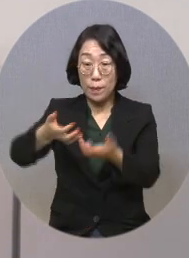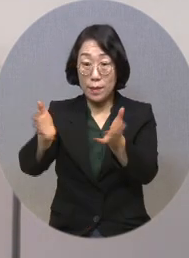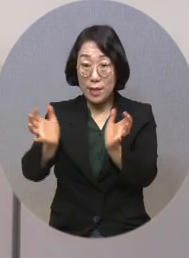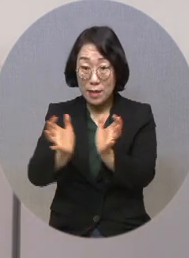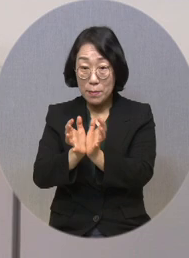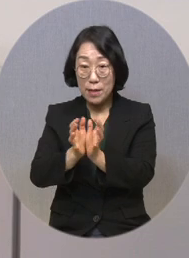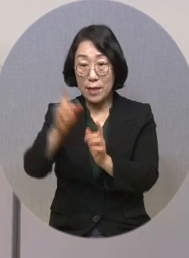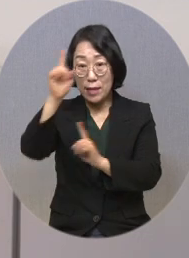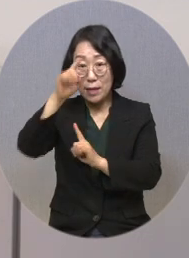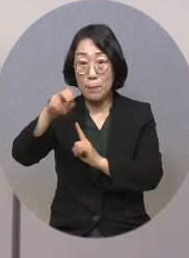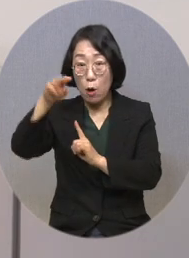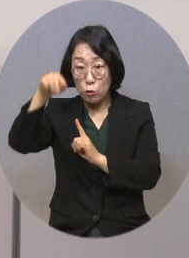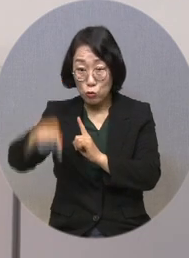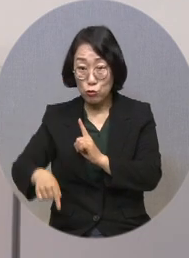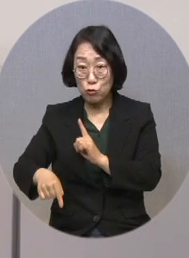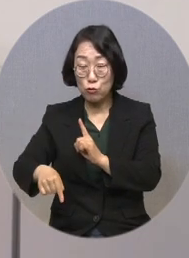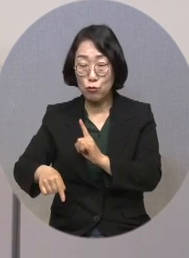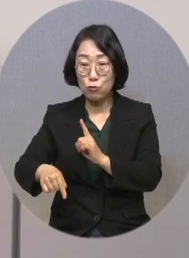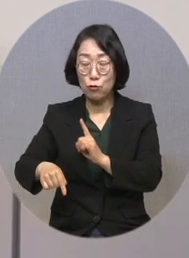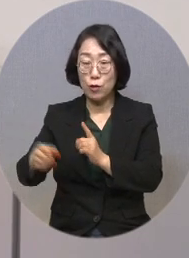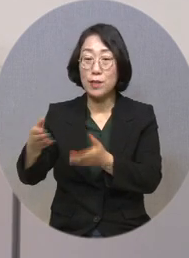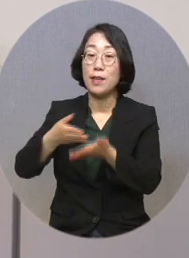의원님이 노력하고 저희 제안으로